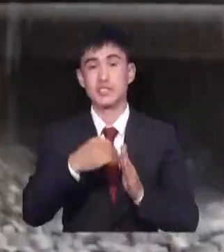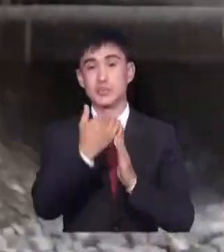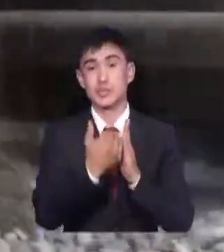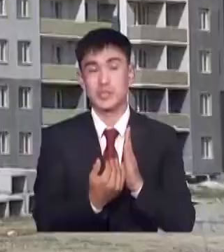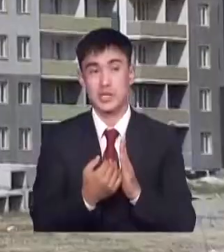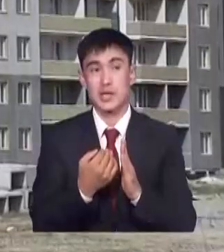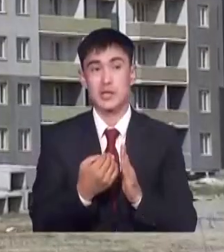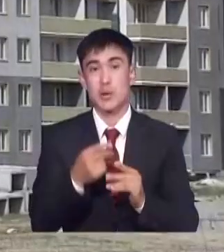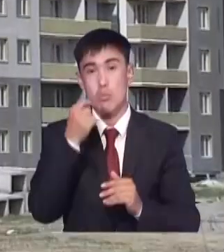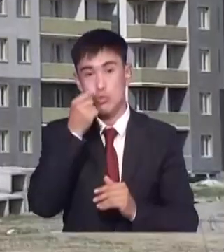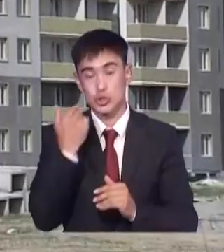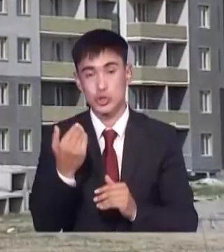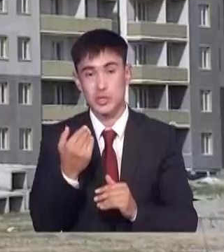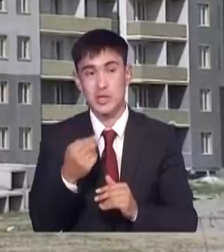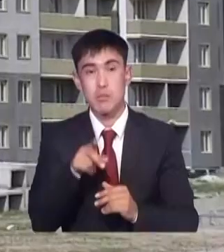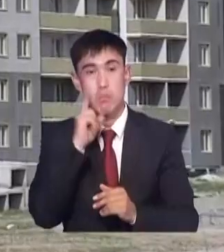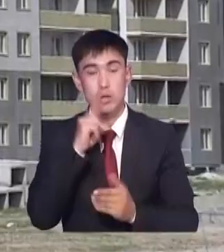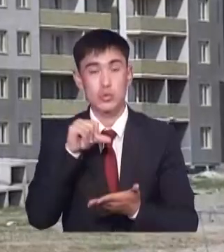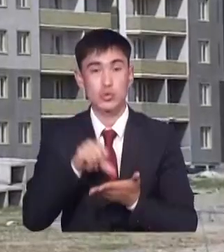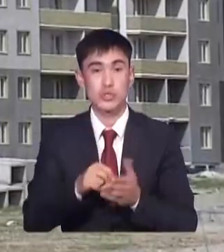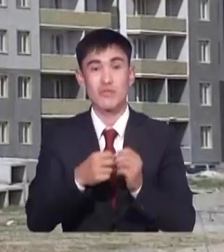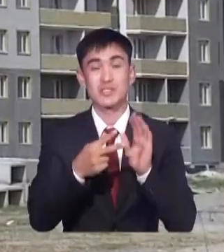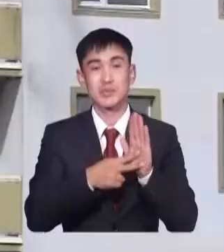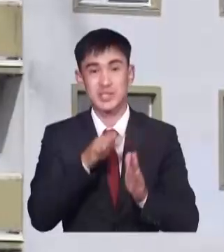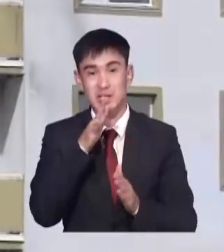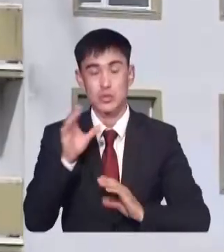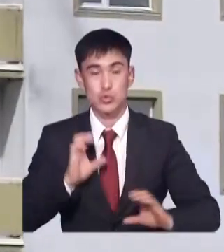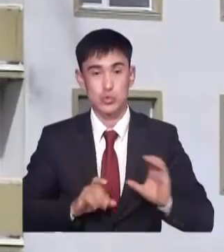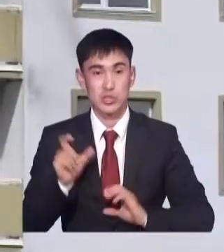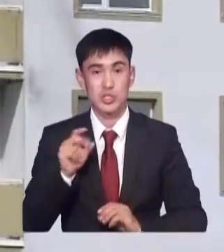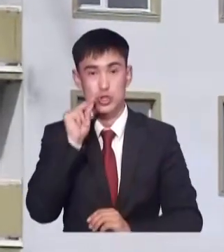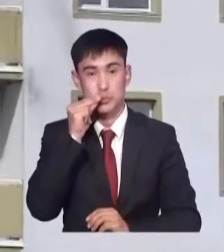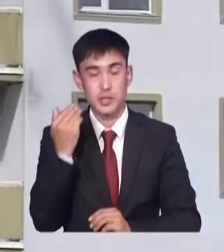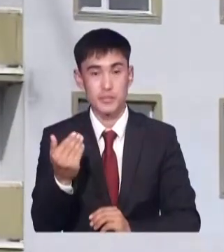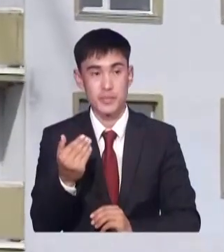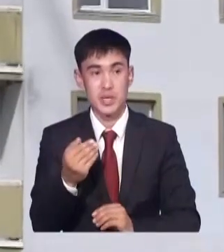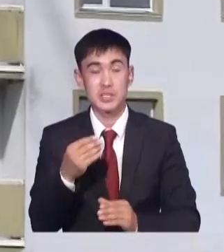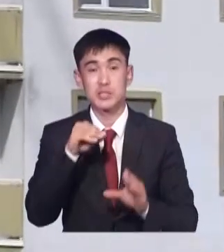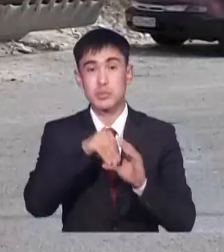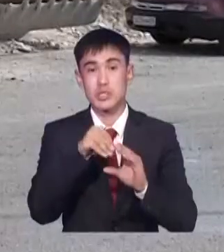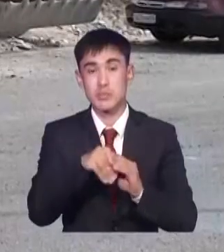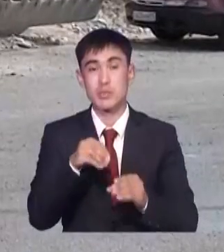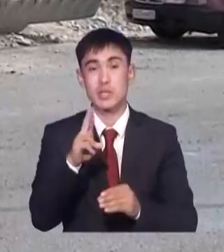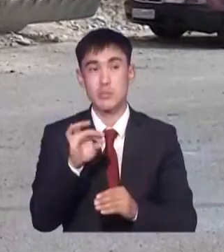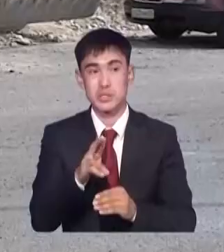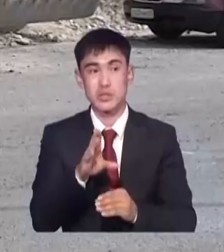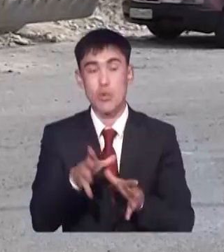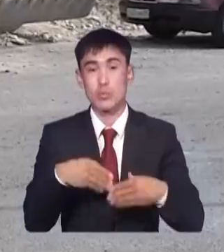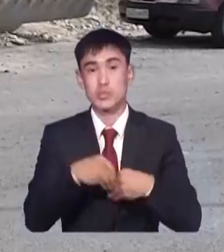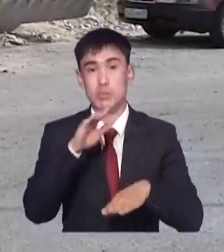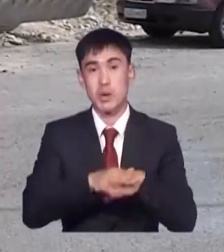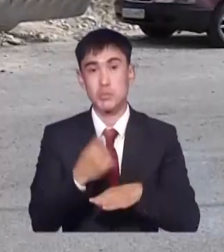список составляют мужчины. Самый молодой участник – 18-летний студент из Шымкента. Со сбережениями на депозите в